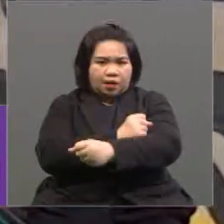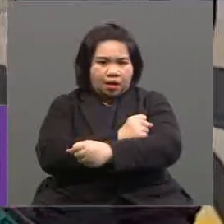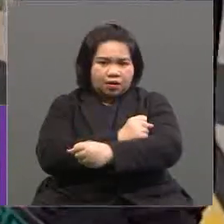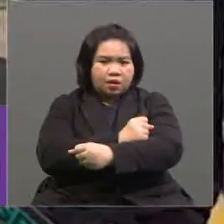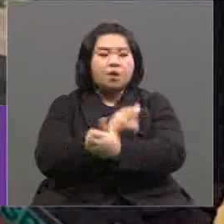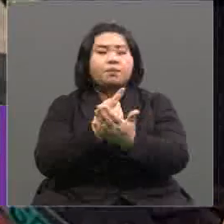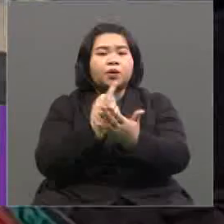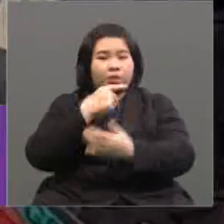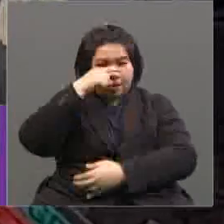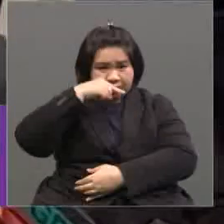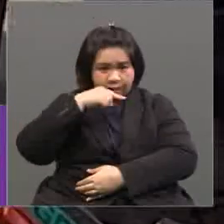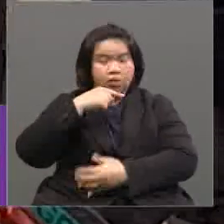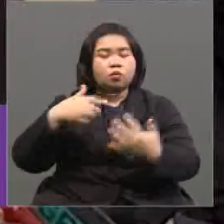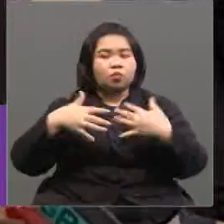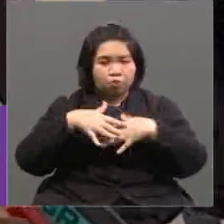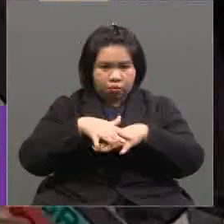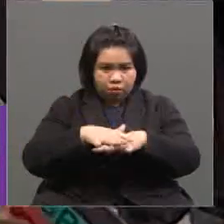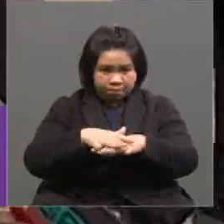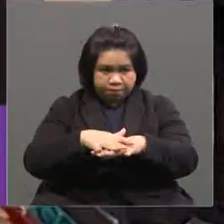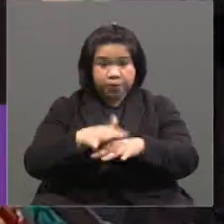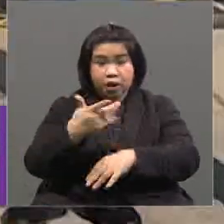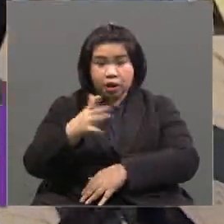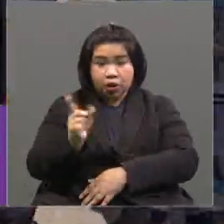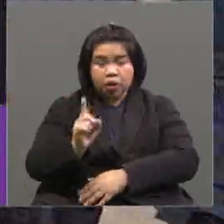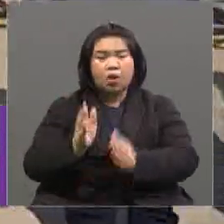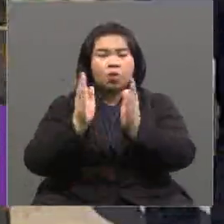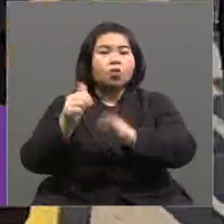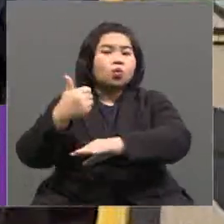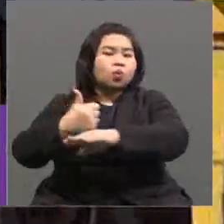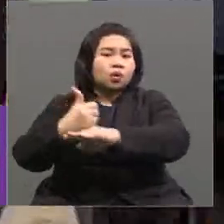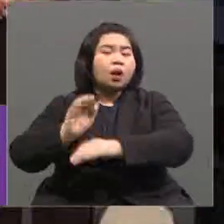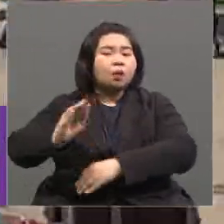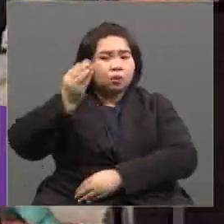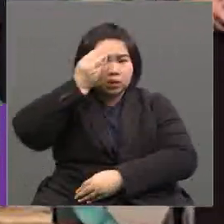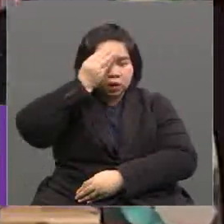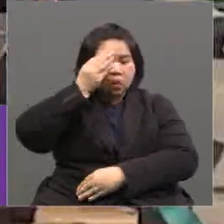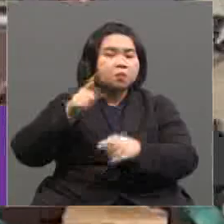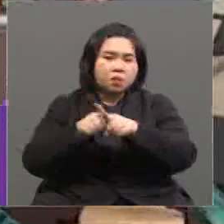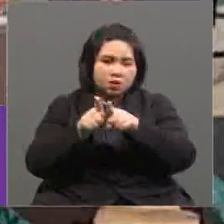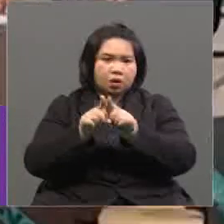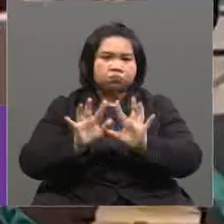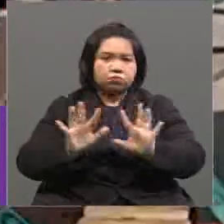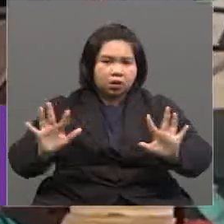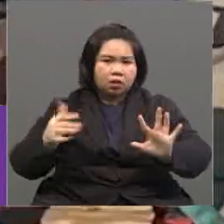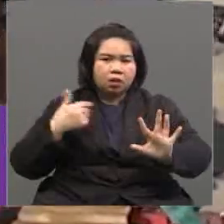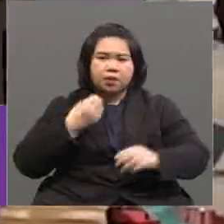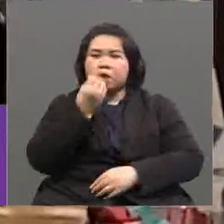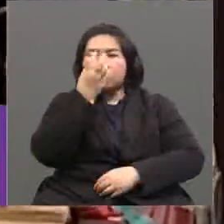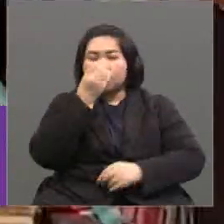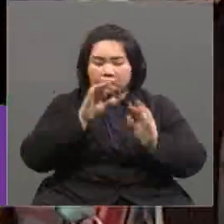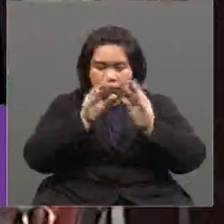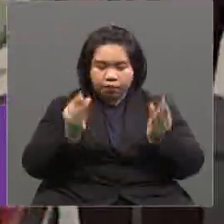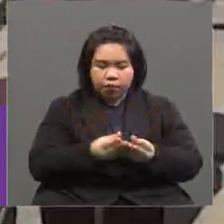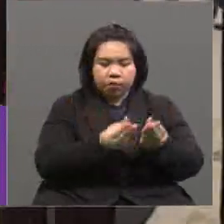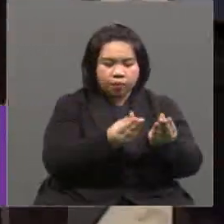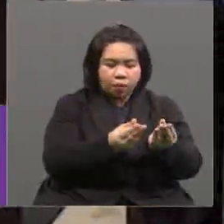เป็นผู้แทนฝ่ายไทยเข้าร่วมพิธีนอกจากนี้ก็ยังมีผู้แทนระดับสูงของอิสราเอลเข้าร่วมพิธีด้วยนะคะมีการวางพวงหรีดเพื่อท